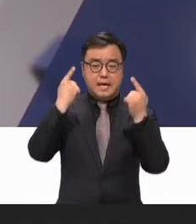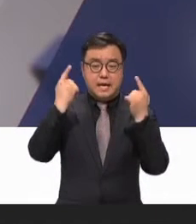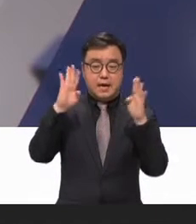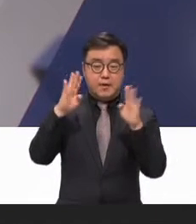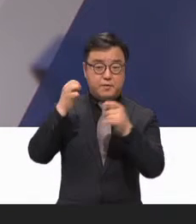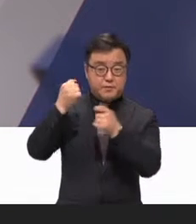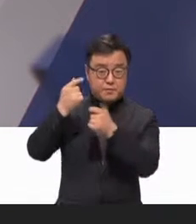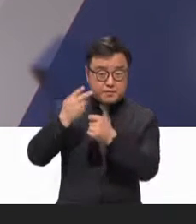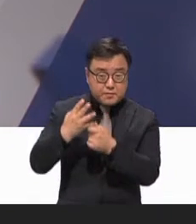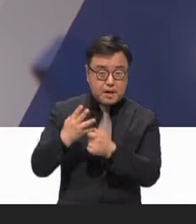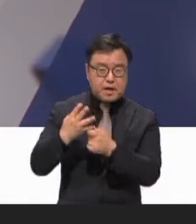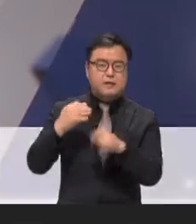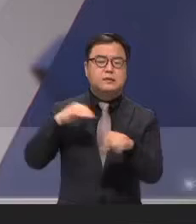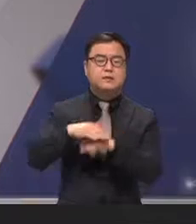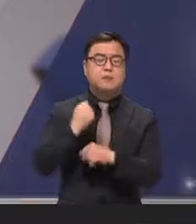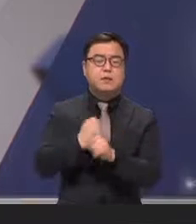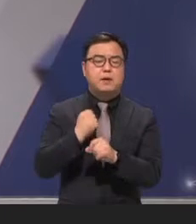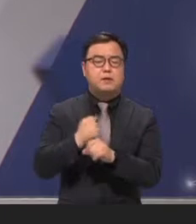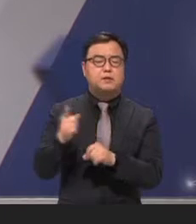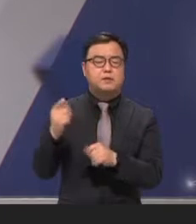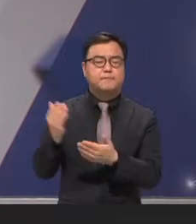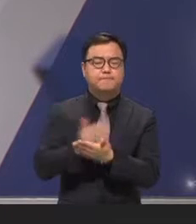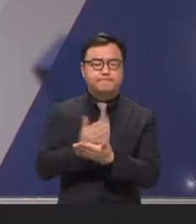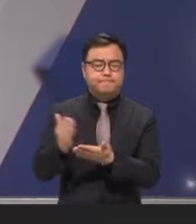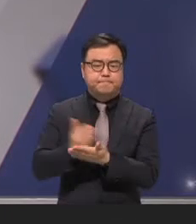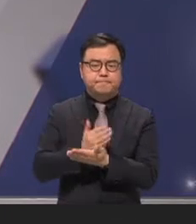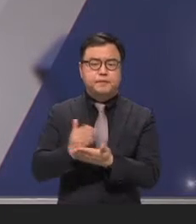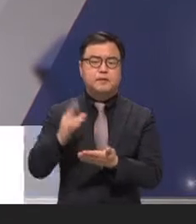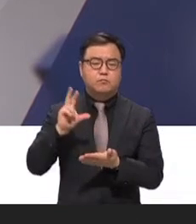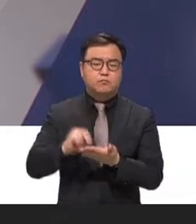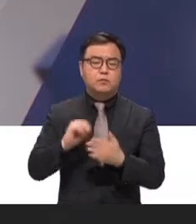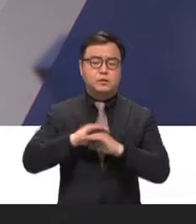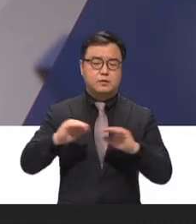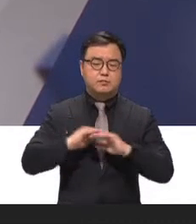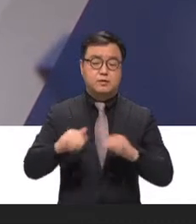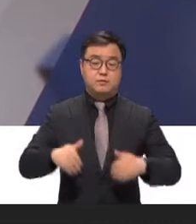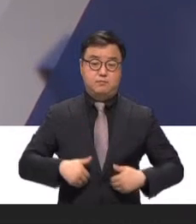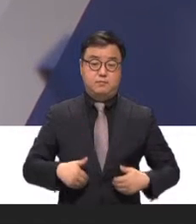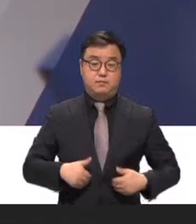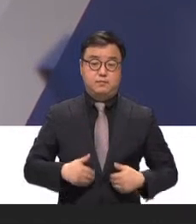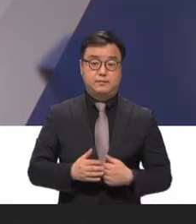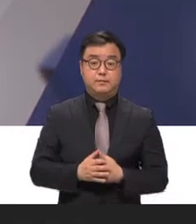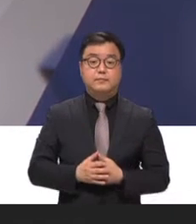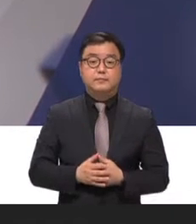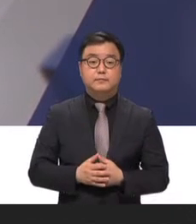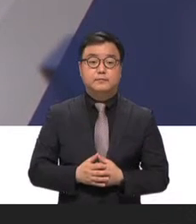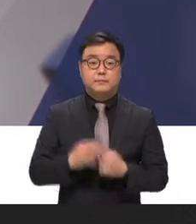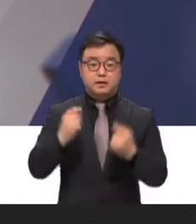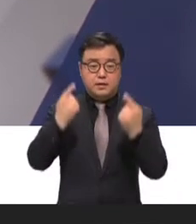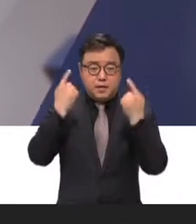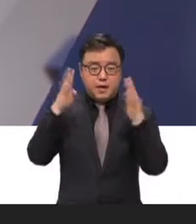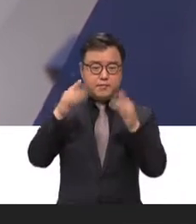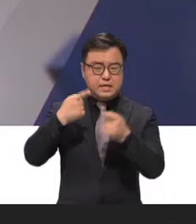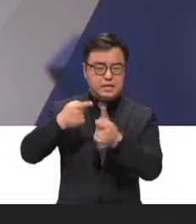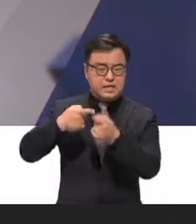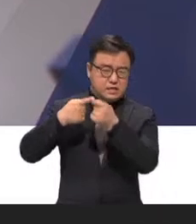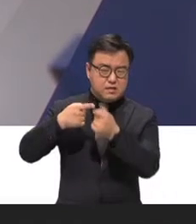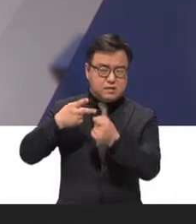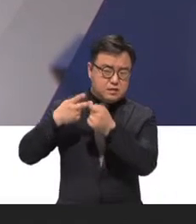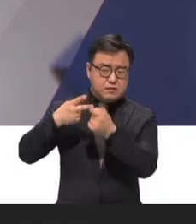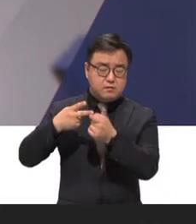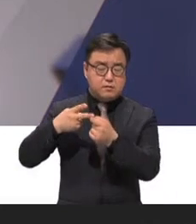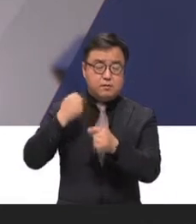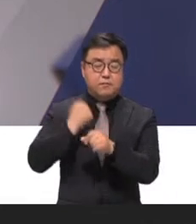문제, 네. 대학 서열화 체제의 이 문제는 좀 해소를 하고 가야 된다라고 벗어나야죠. 봅니다. 예. 예, 이게 대학 서열화가 워낙 많은 문제를